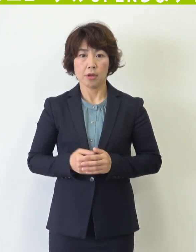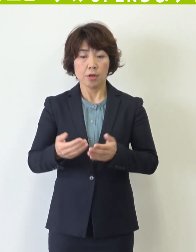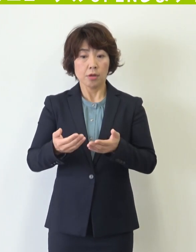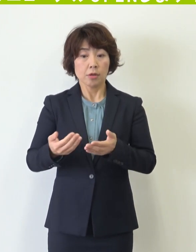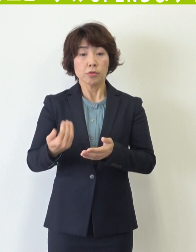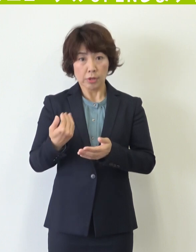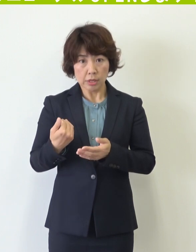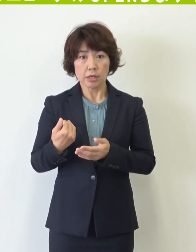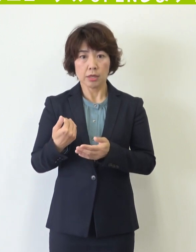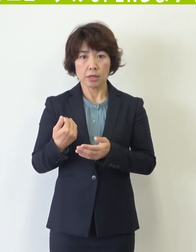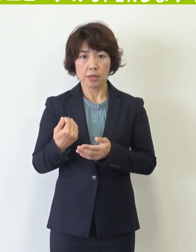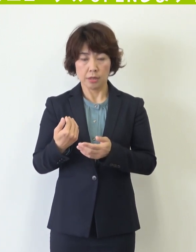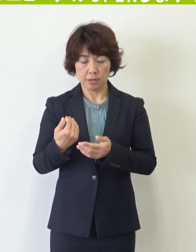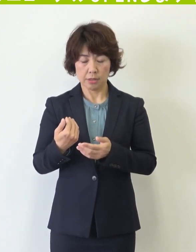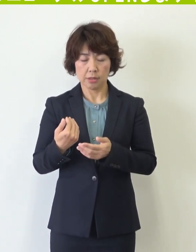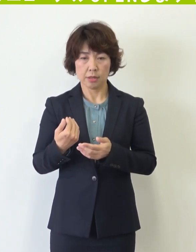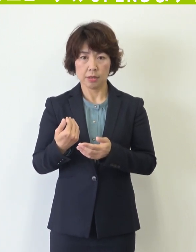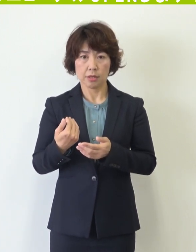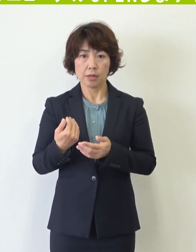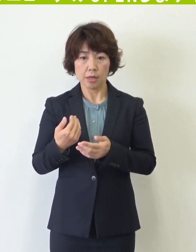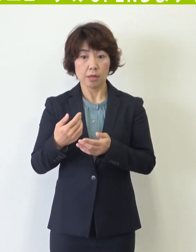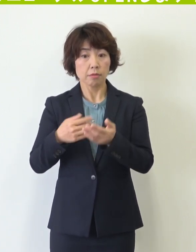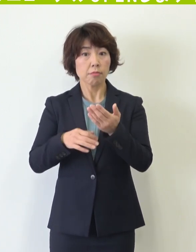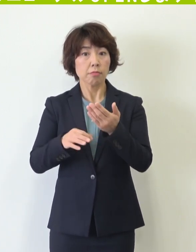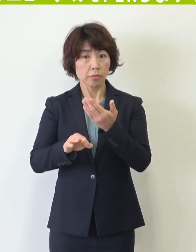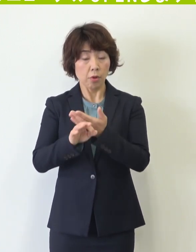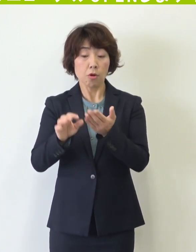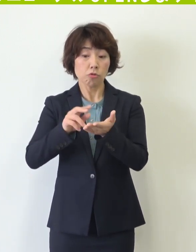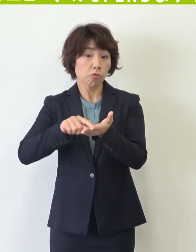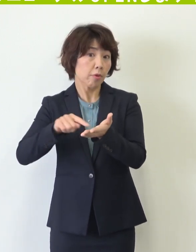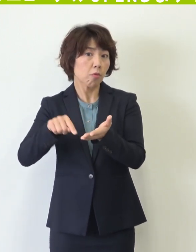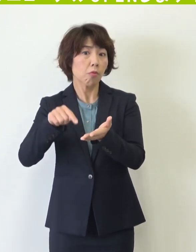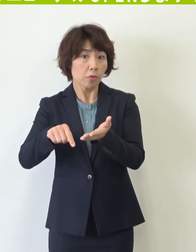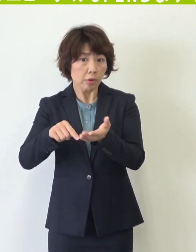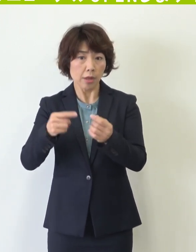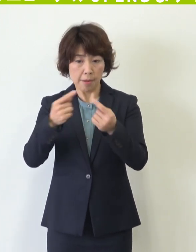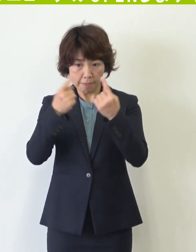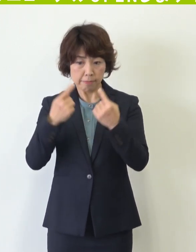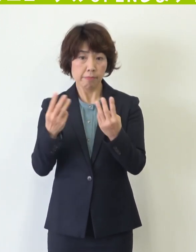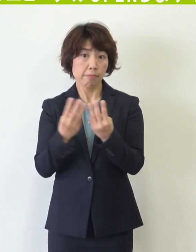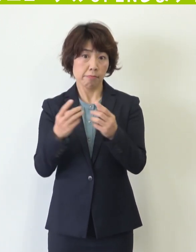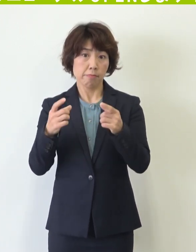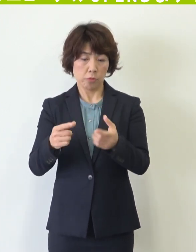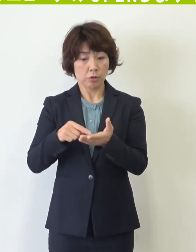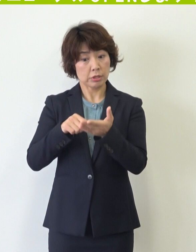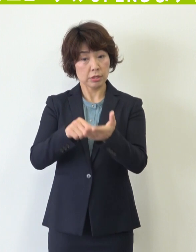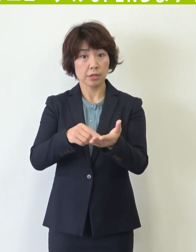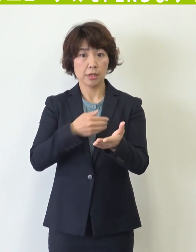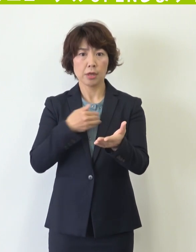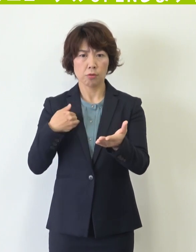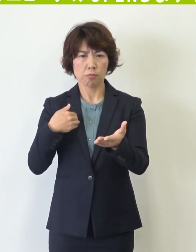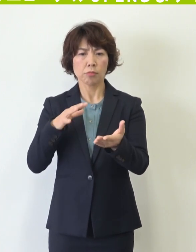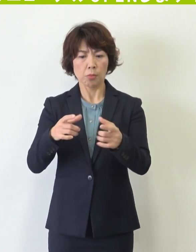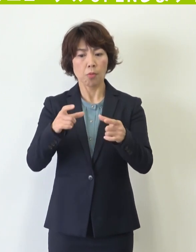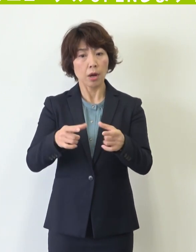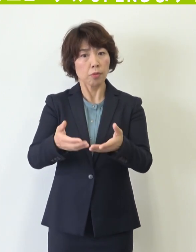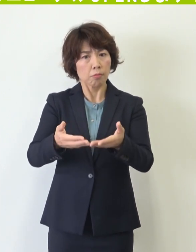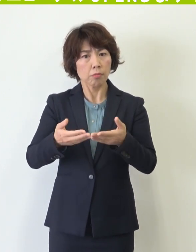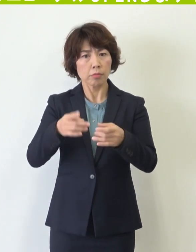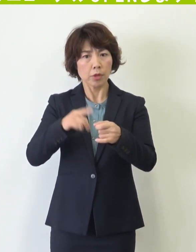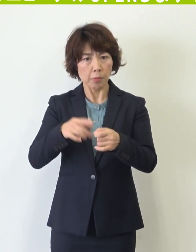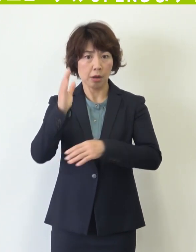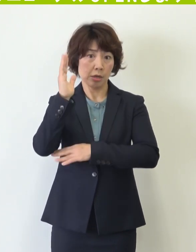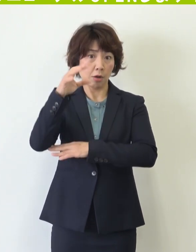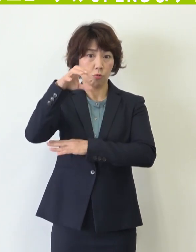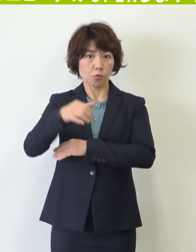9通知によりましてまああのスマホなどでもですね申請はしていただけるんですが取りに来ていただくという部分につい